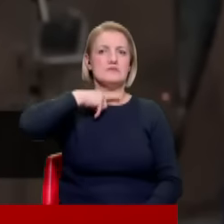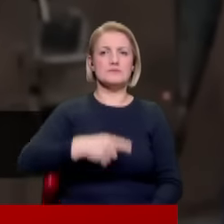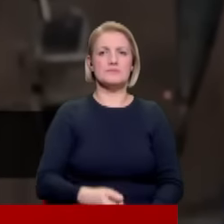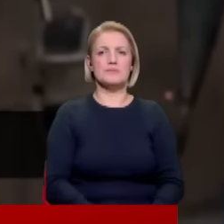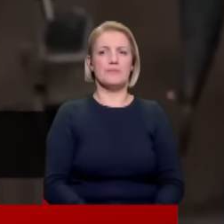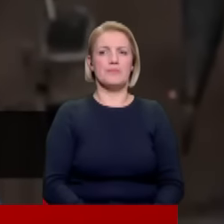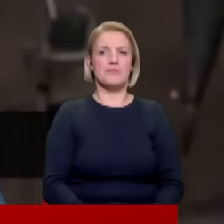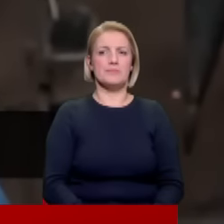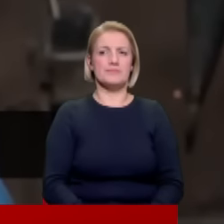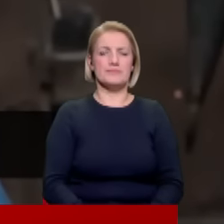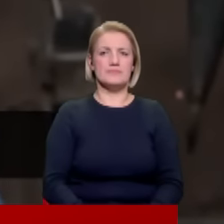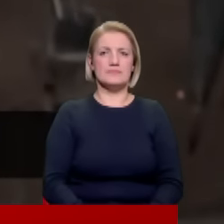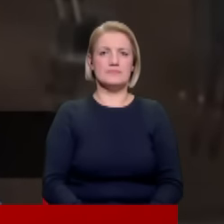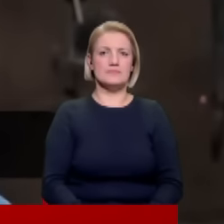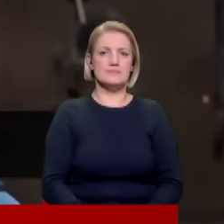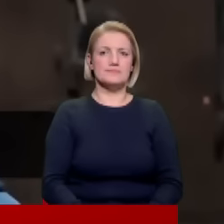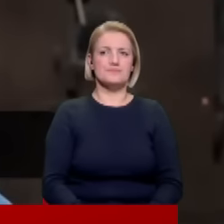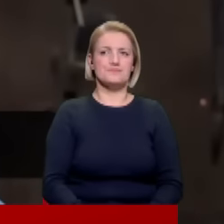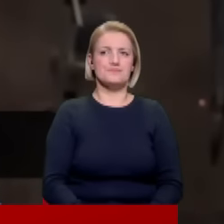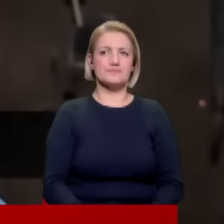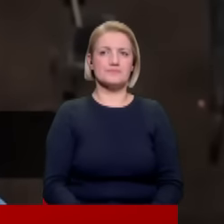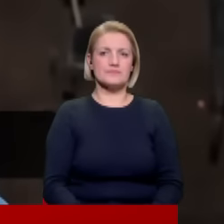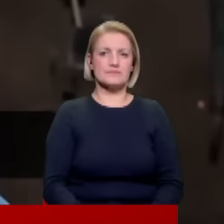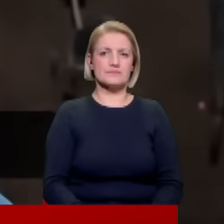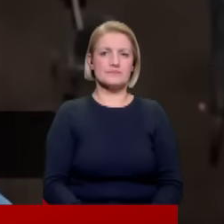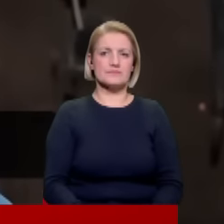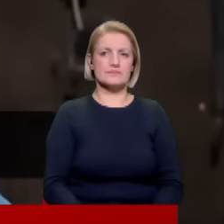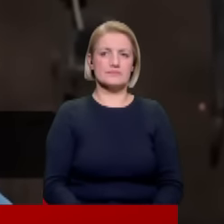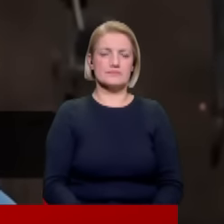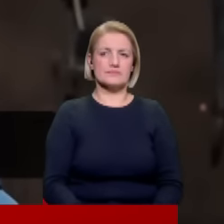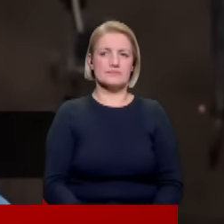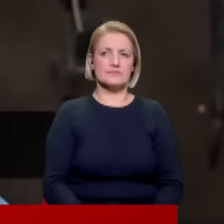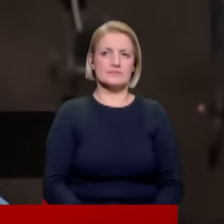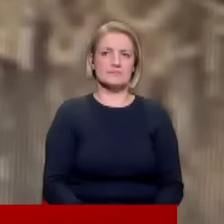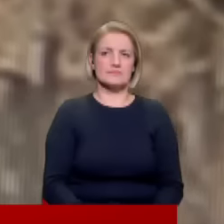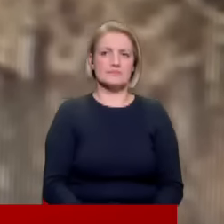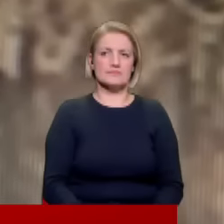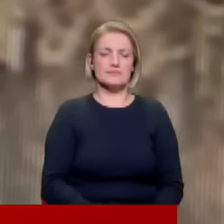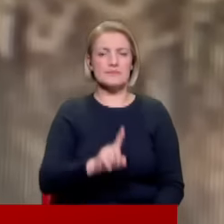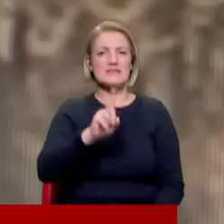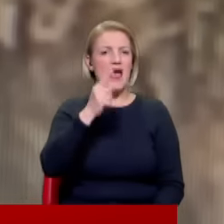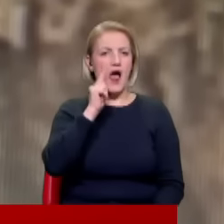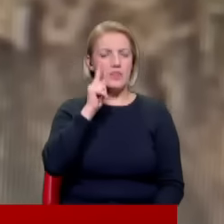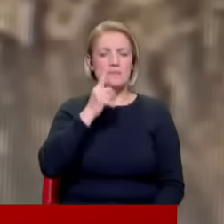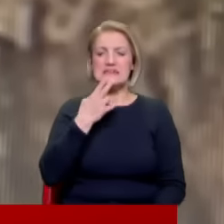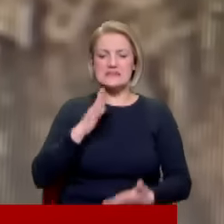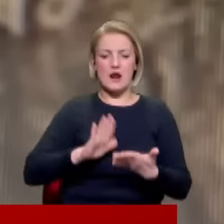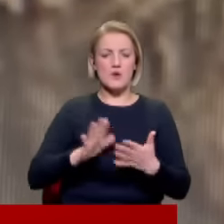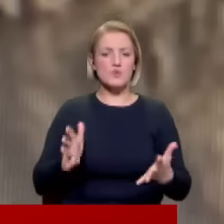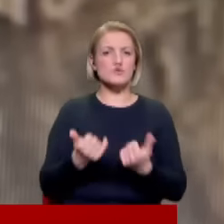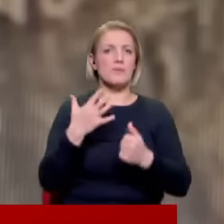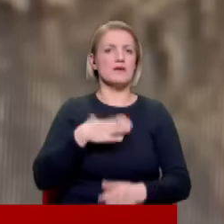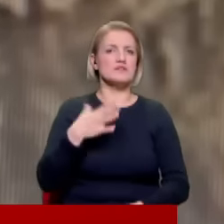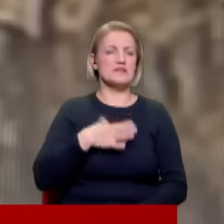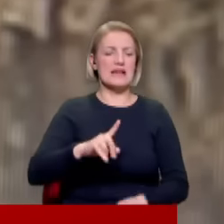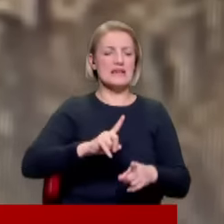Çocuk da bırak vururum diyor. Sonra çocuk o esnada direkt silahı çekip sıkıyor. Diğer adamsa kız arkadaşını kurtarmak